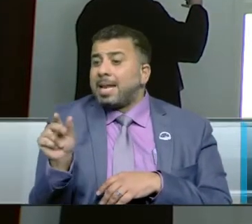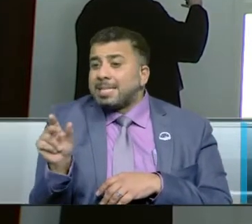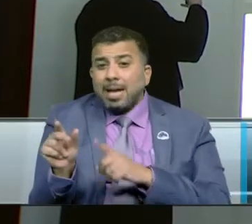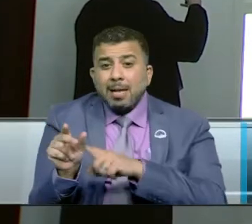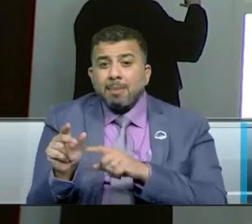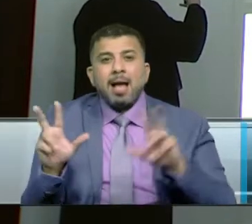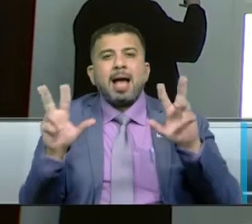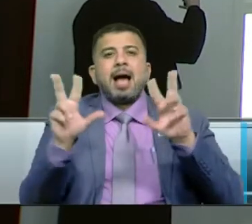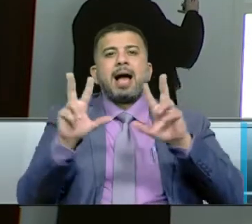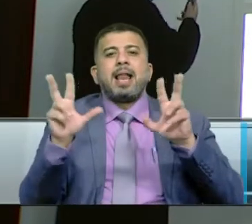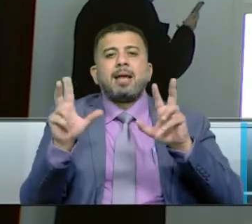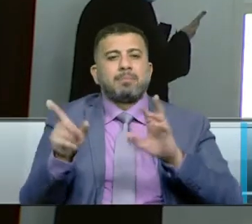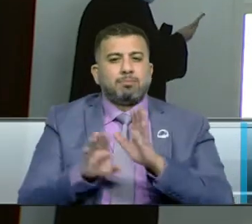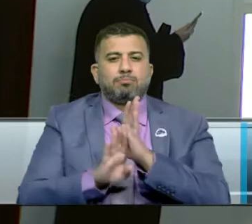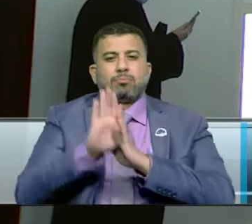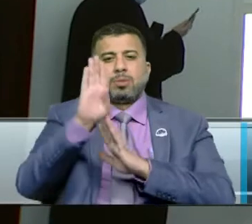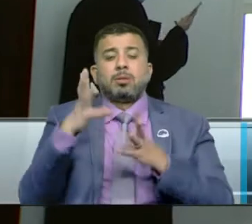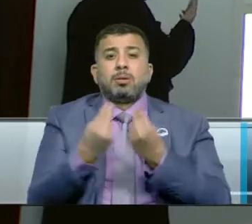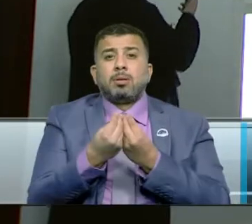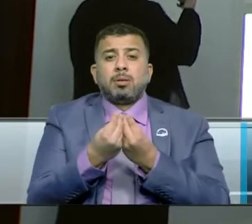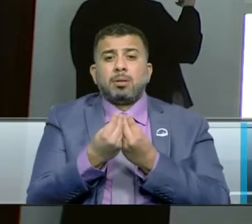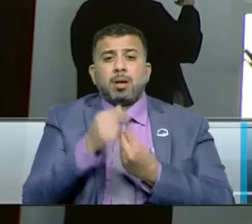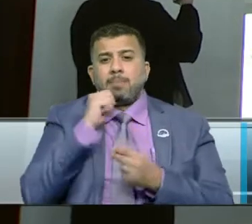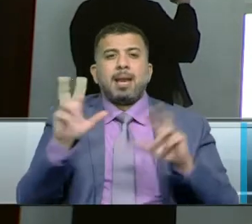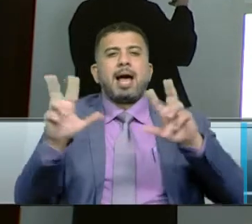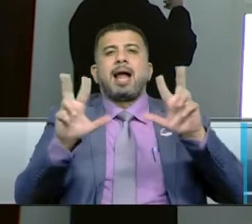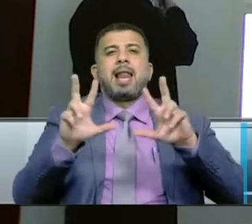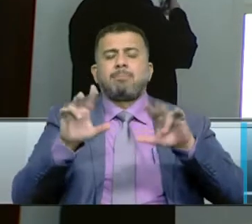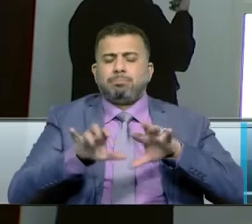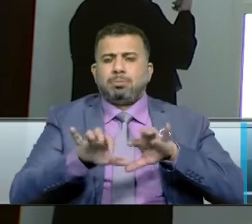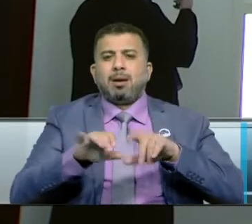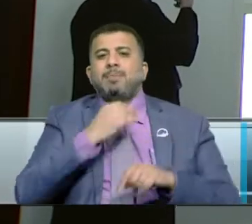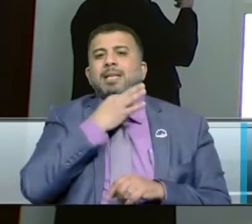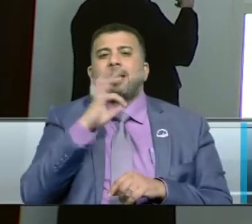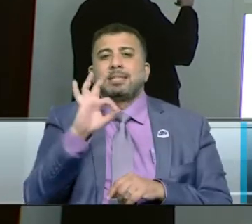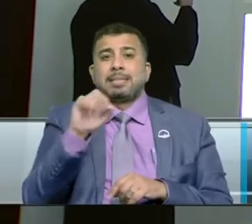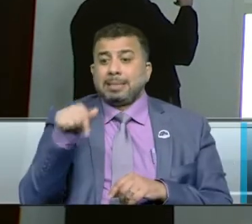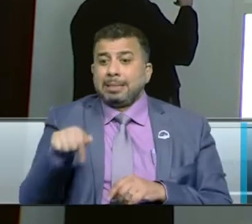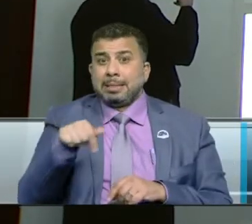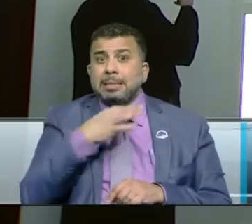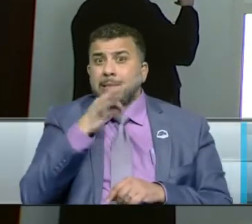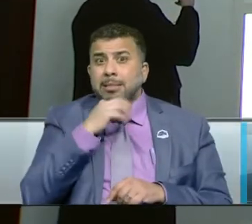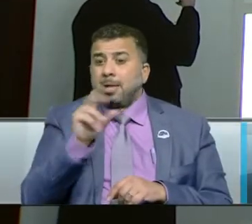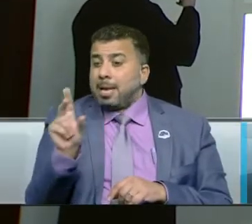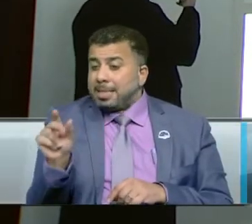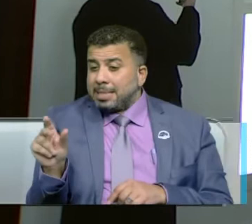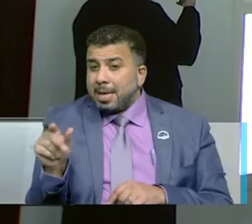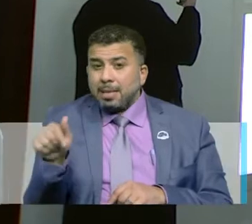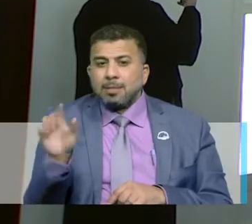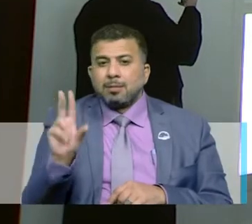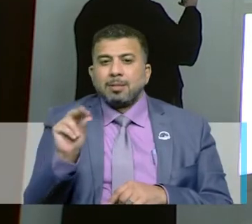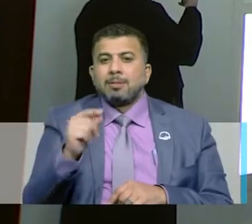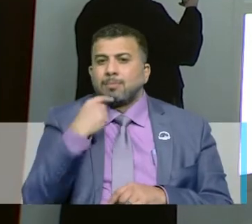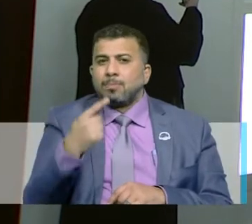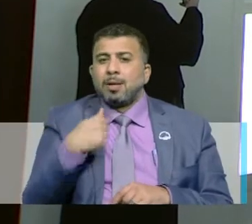وسيلة إعلامية رائدة مع تواجد الإعلام الرقمي الحديث، إلا أن الإذاعة لا تزال صامدة،